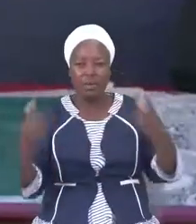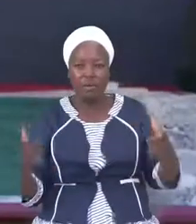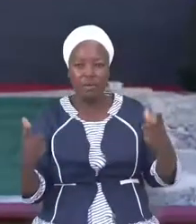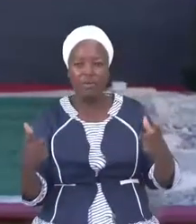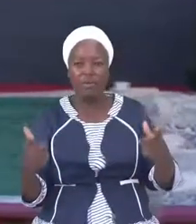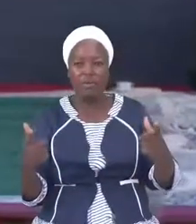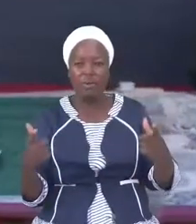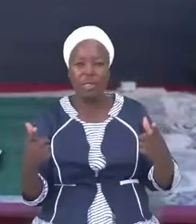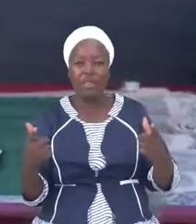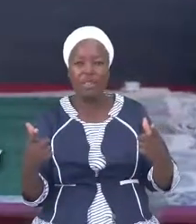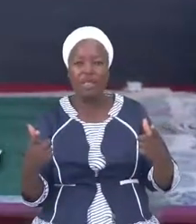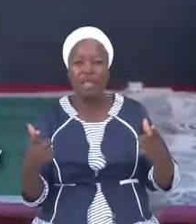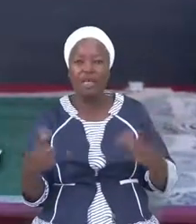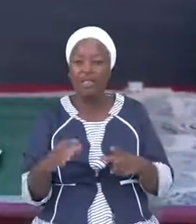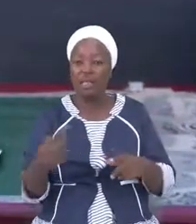Le grand vent.